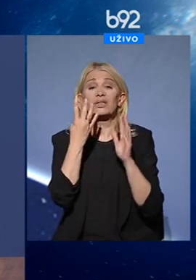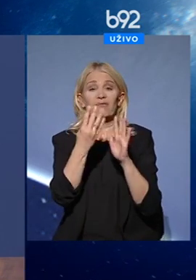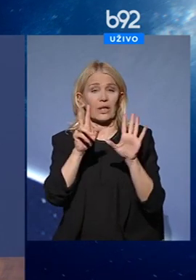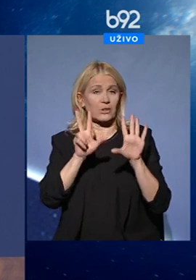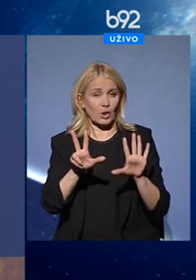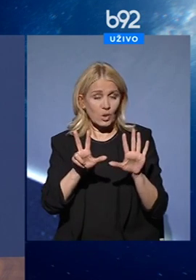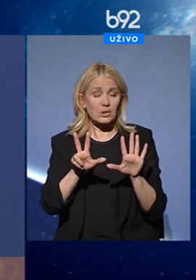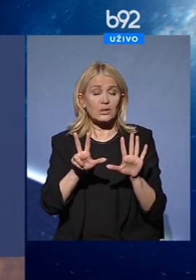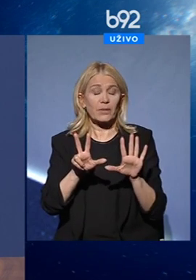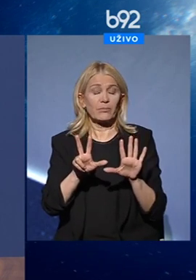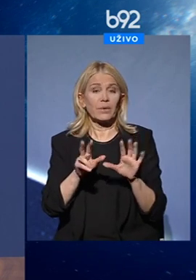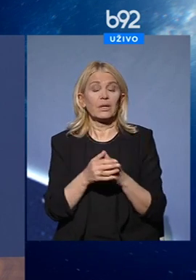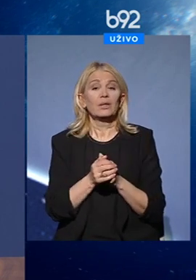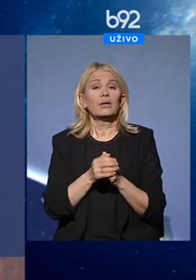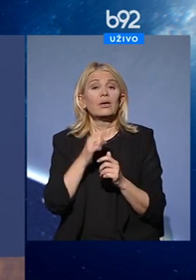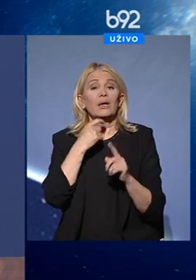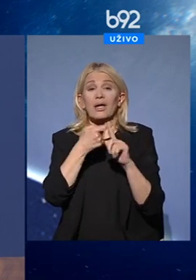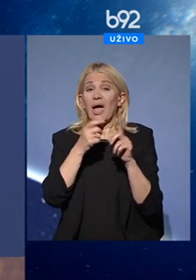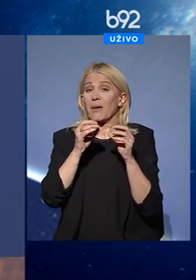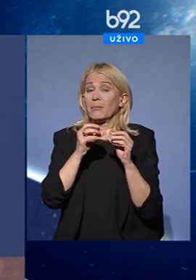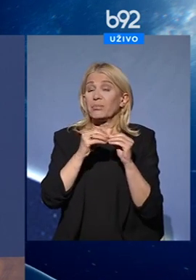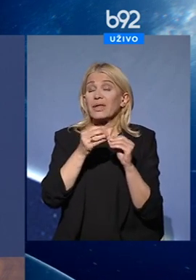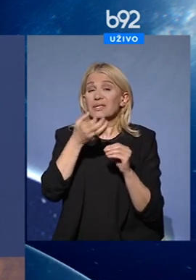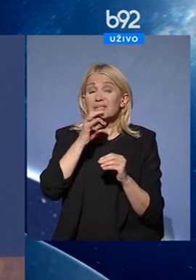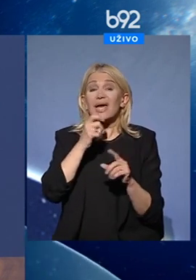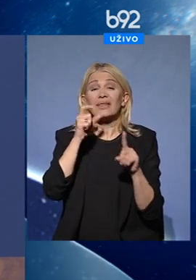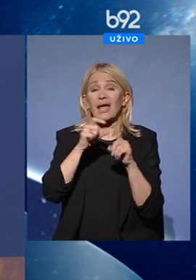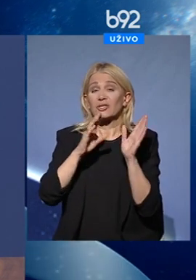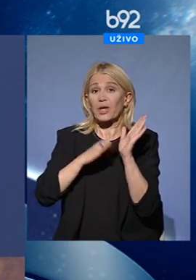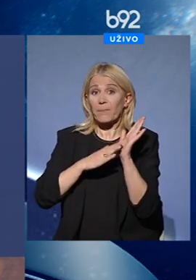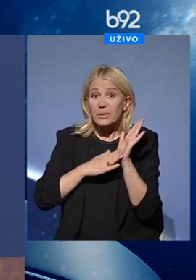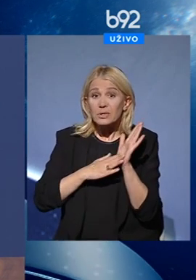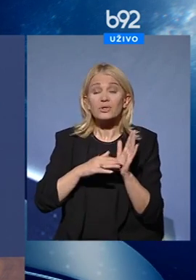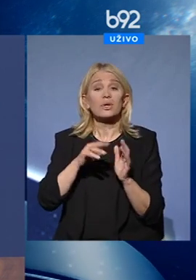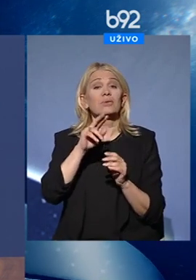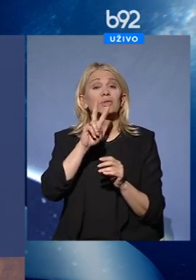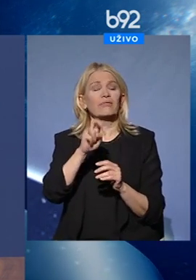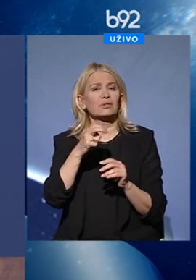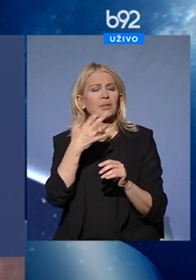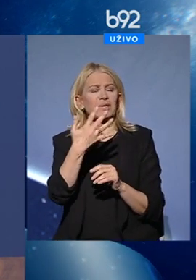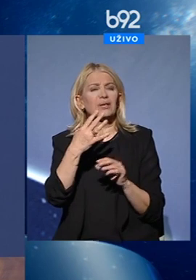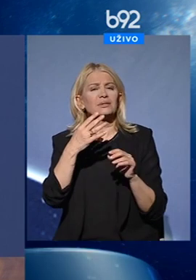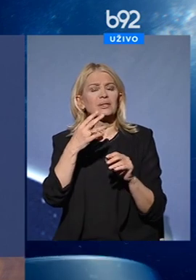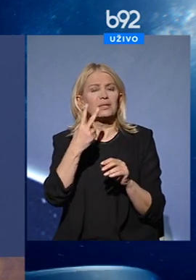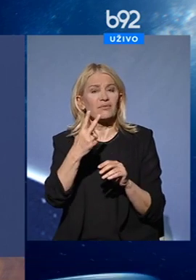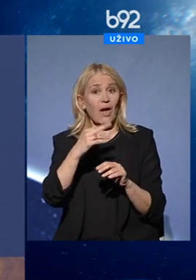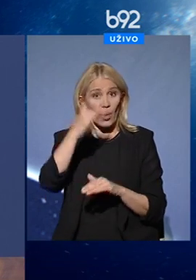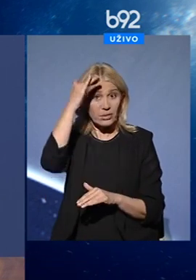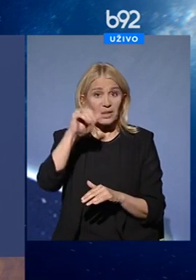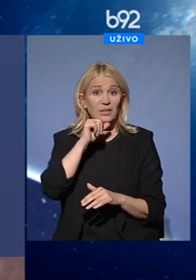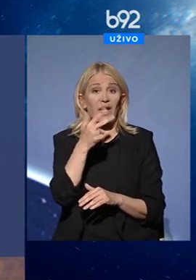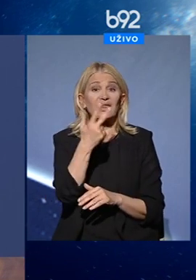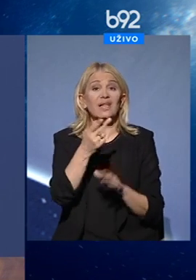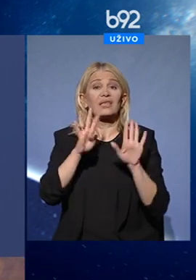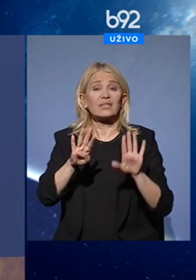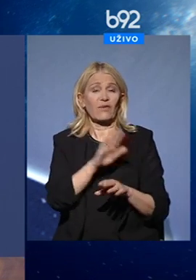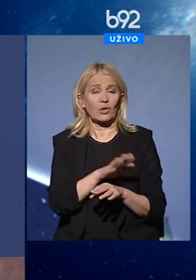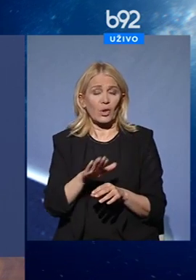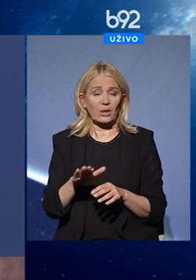pacijenata. KBC Dragiša Mišović 252 odrasla pacijenta i 39